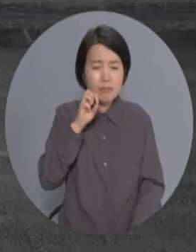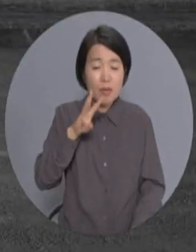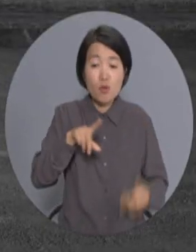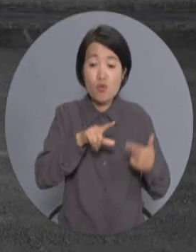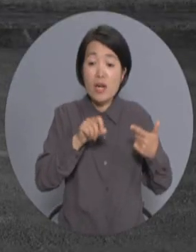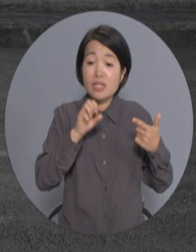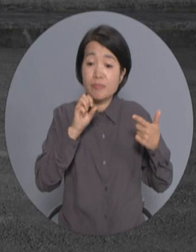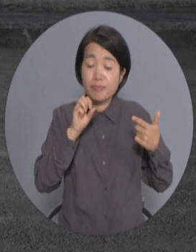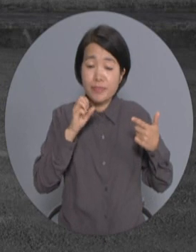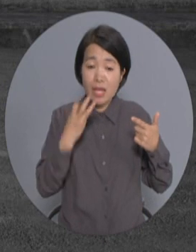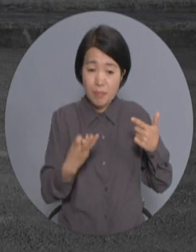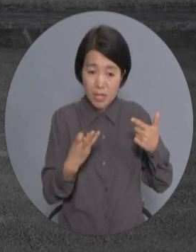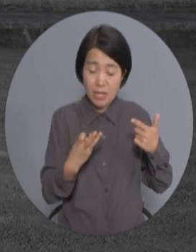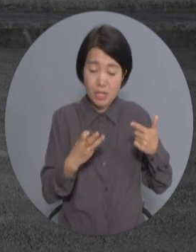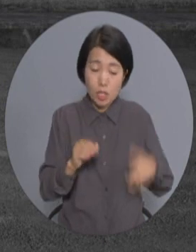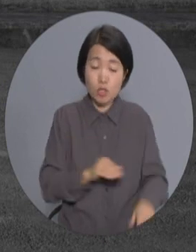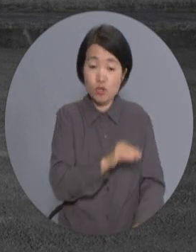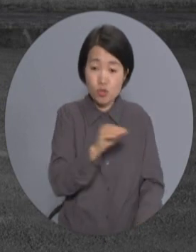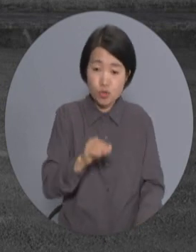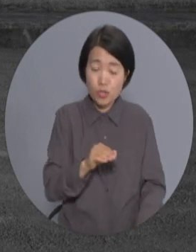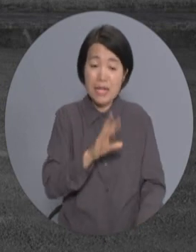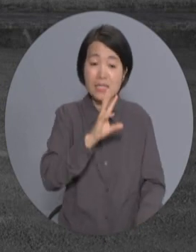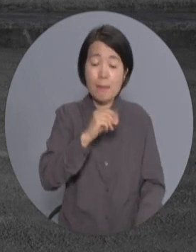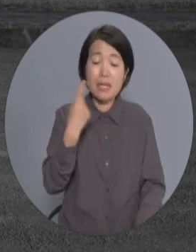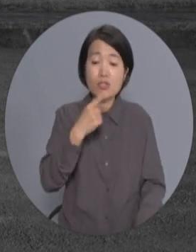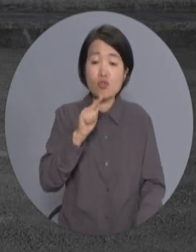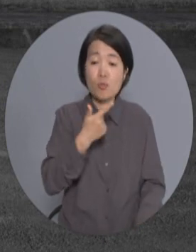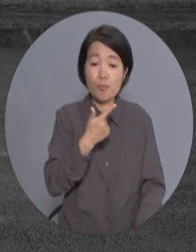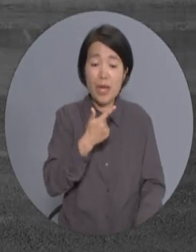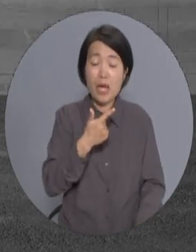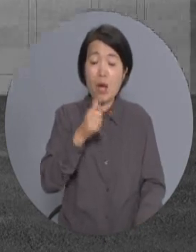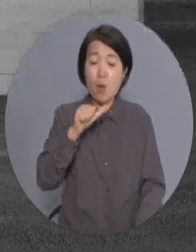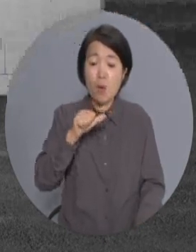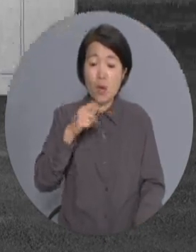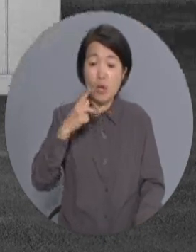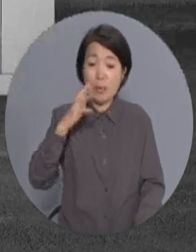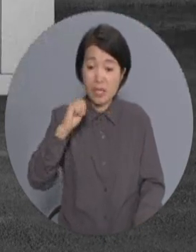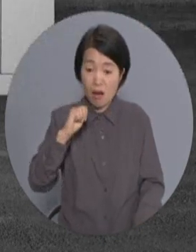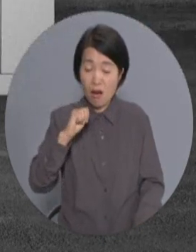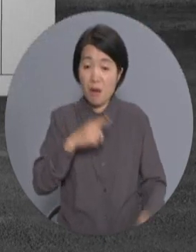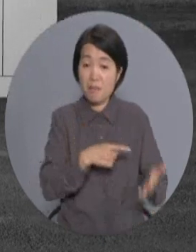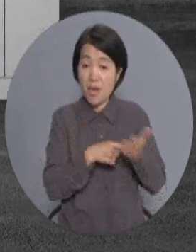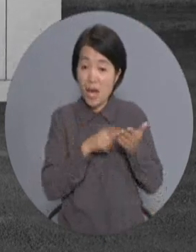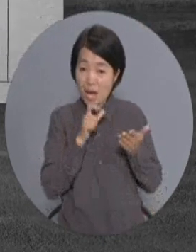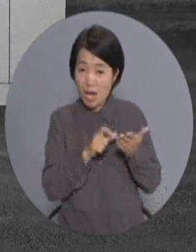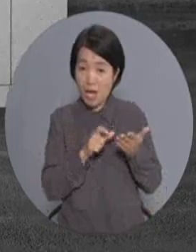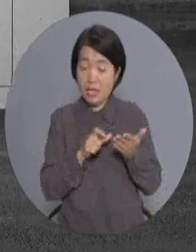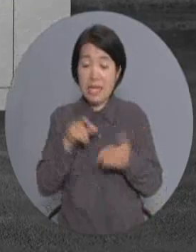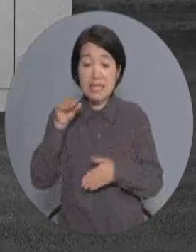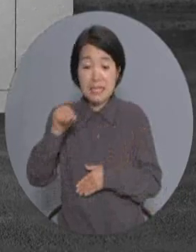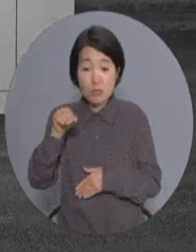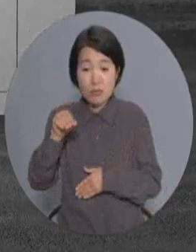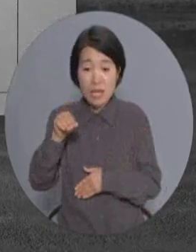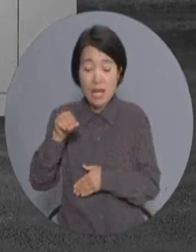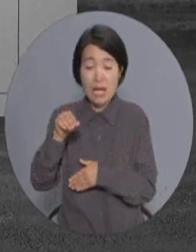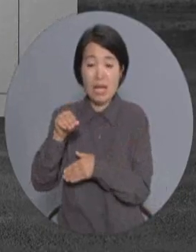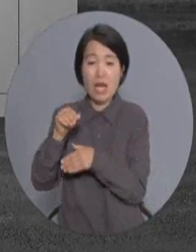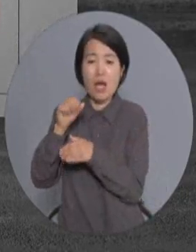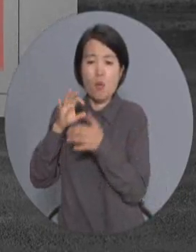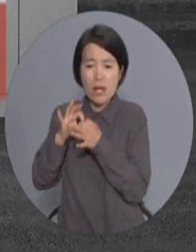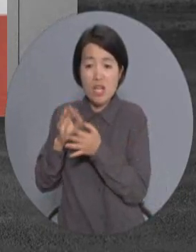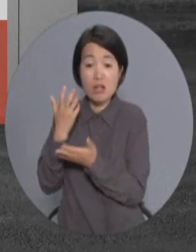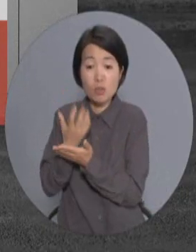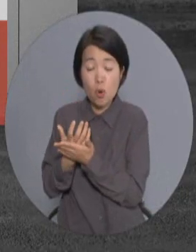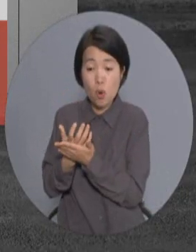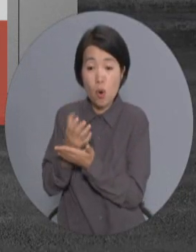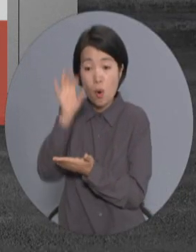6월 13일 주행거리가 3만 1,600km로 나와 있는데 자동차에 대한 등기부 등본이라고 할 수 있는 자동차